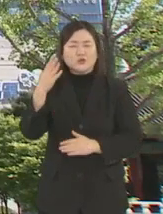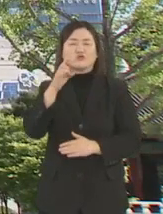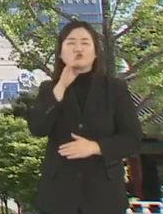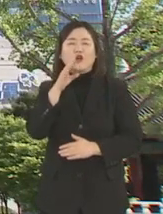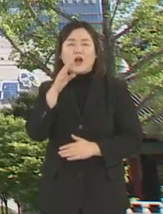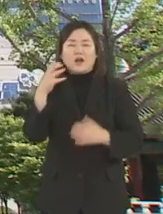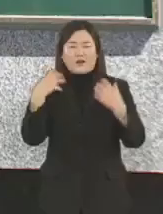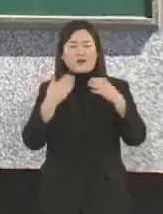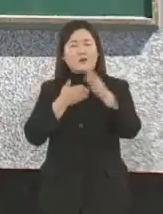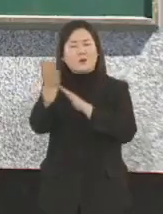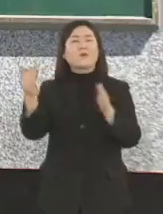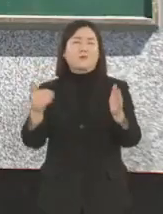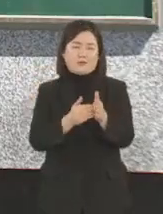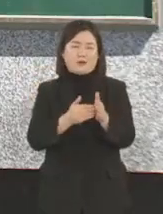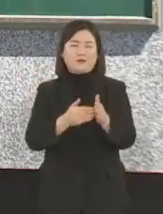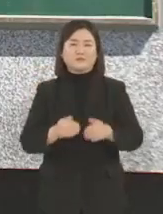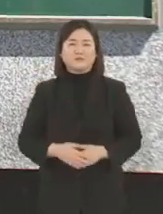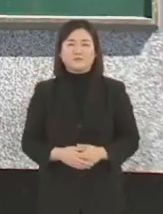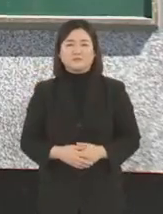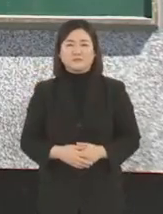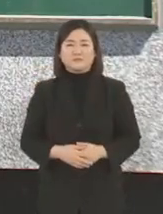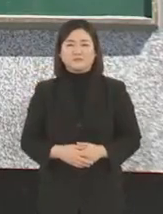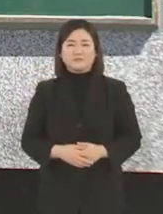중앙재난 안전대책본부의 전달한 바 있습니다